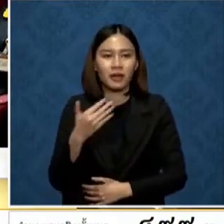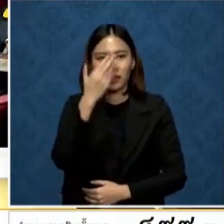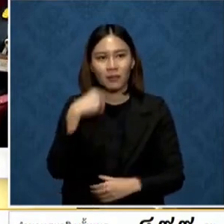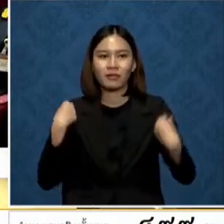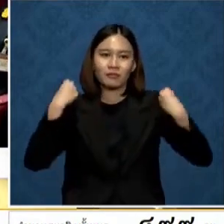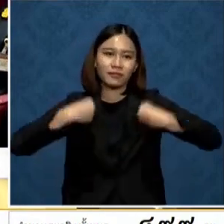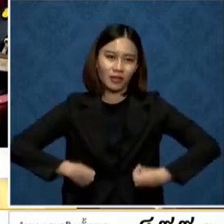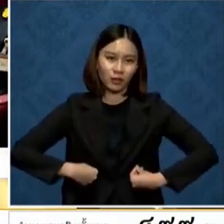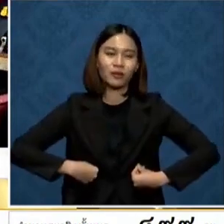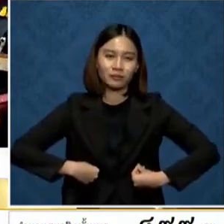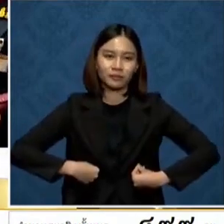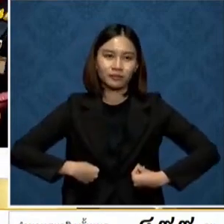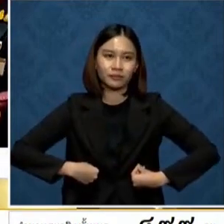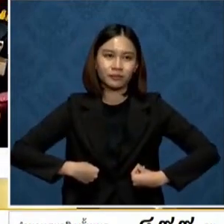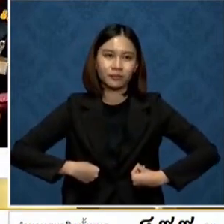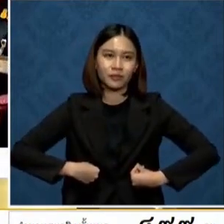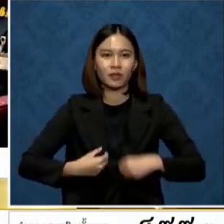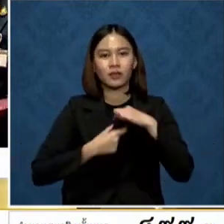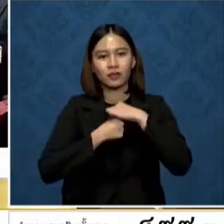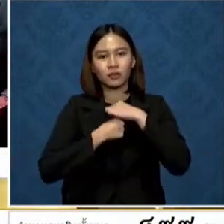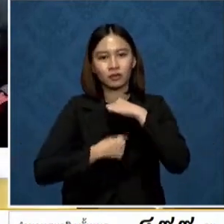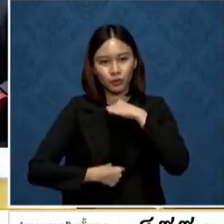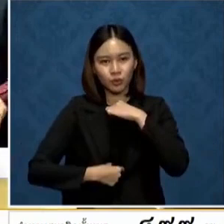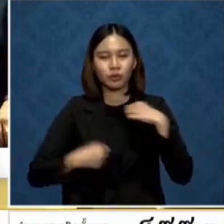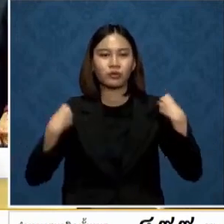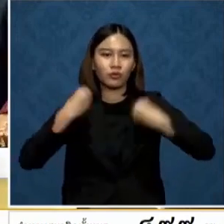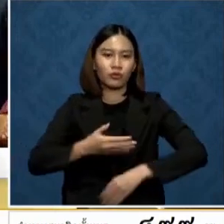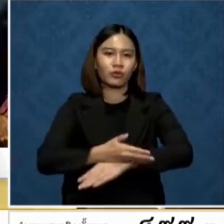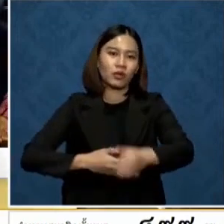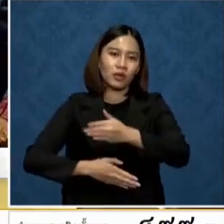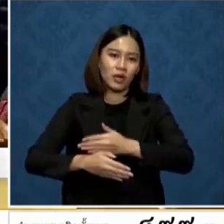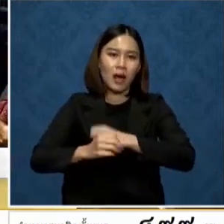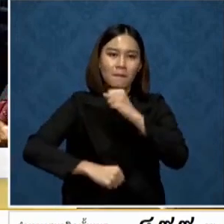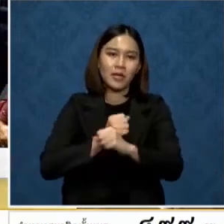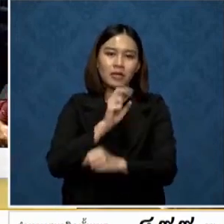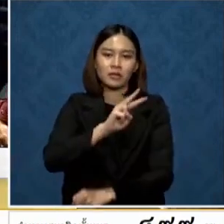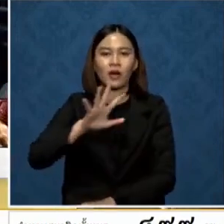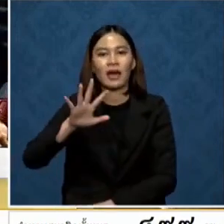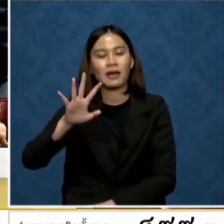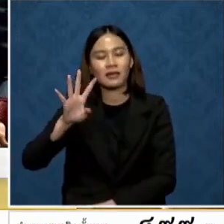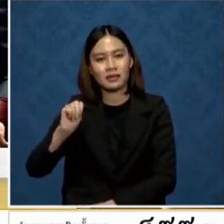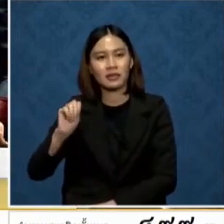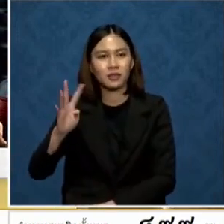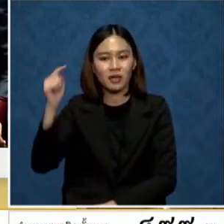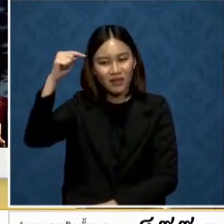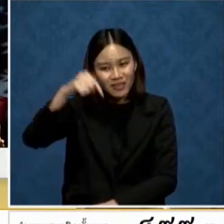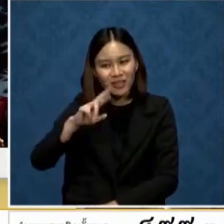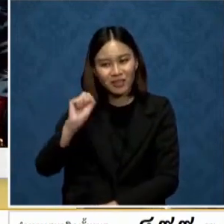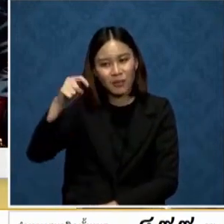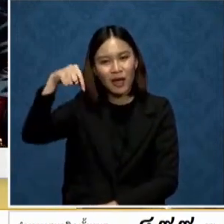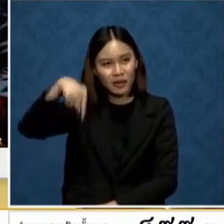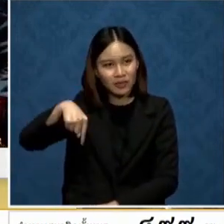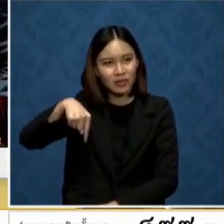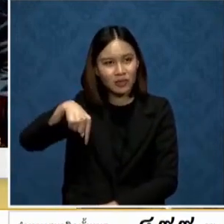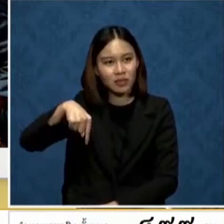แต่งตัวท่านประธานเห็นมั้ยฮะใส่สูตรผูกเนกไ้มาตั้งแต่ปี 44ครับมาในสพายนี้แล้วก็ไม่